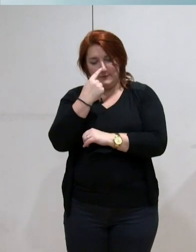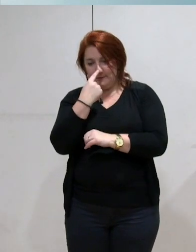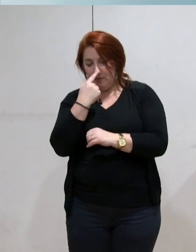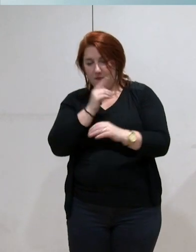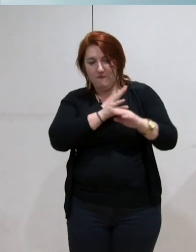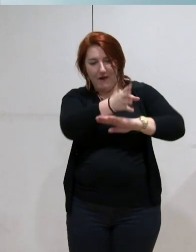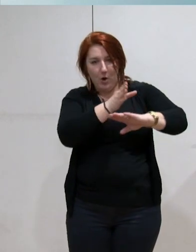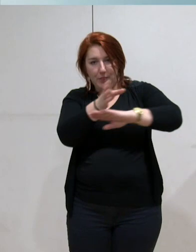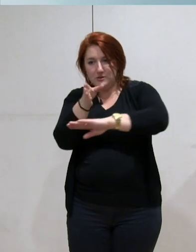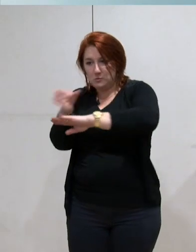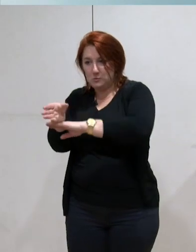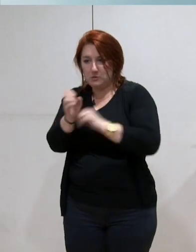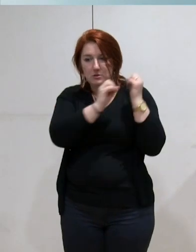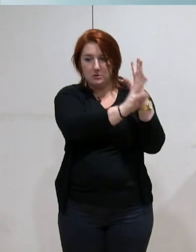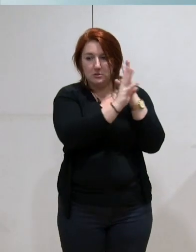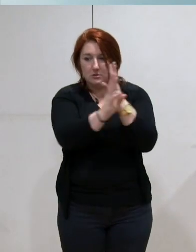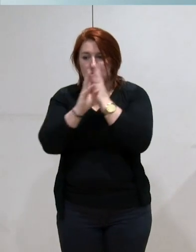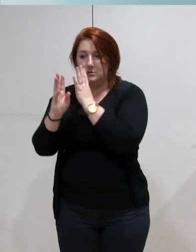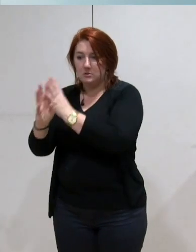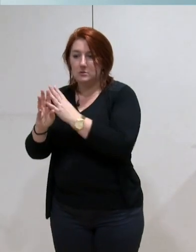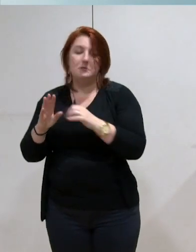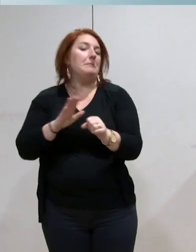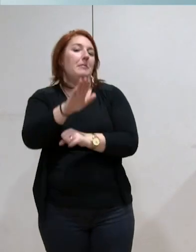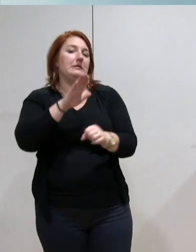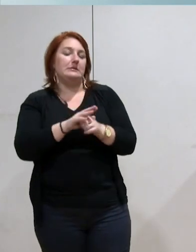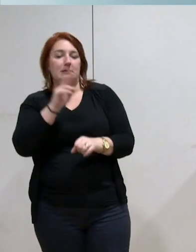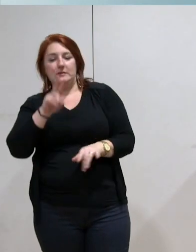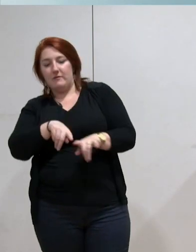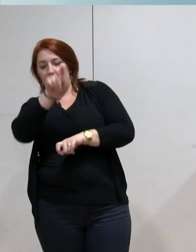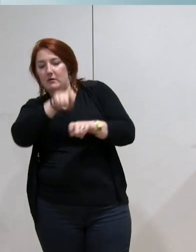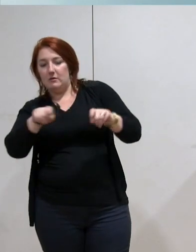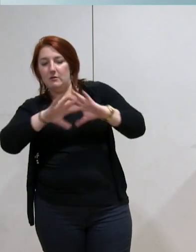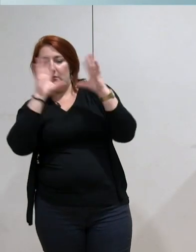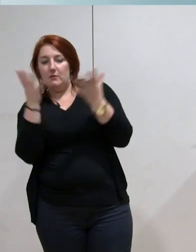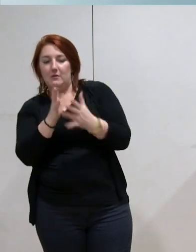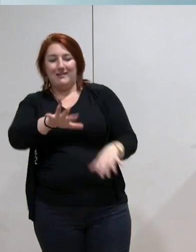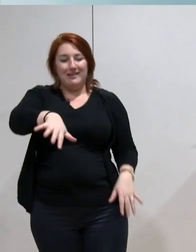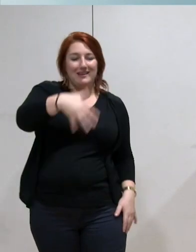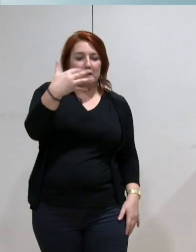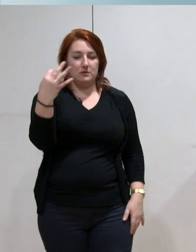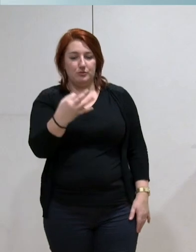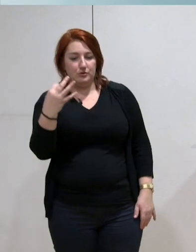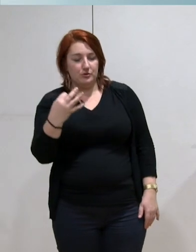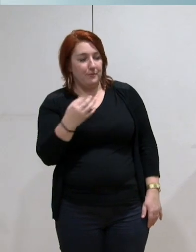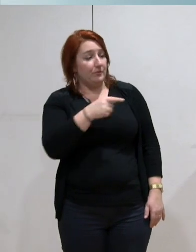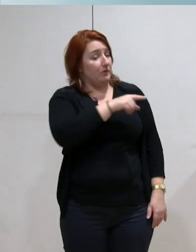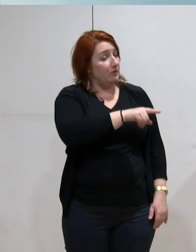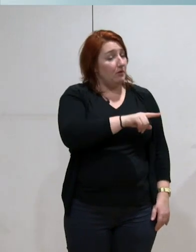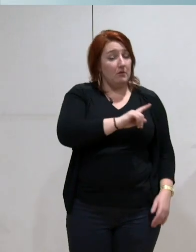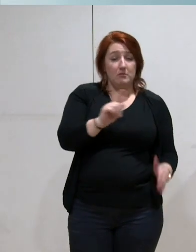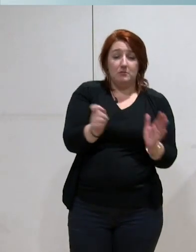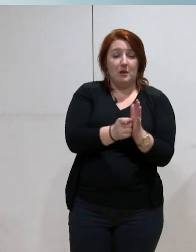pas assez prise en compte c'est vrai on l'avait évalué à 15 % vous la passez à 30 %